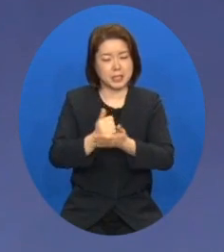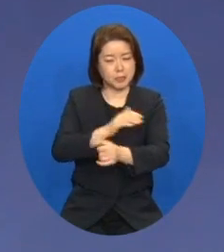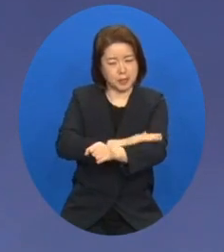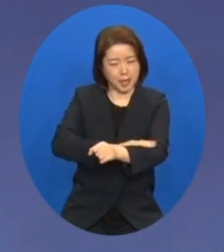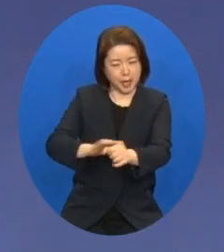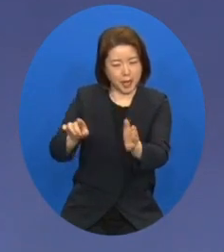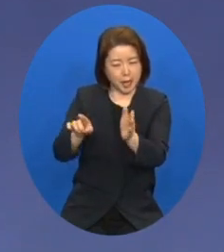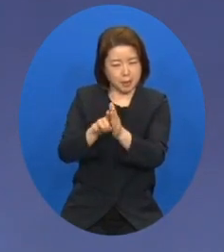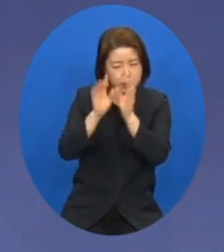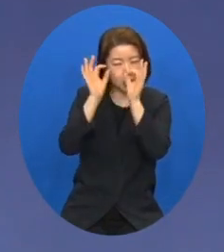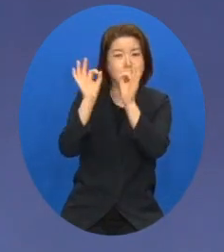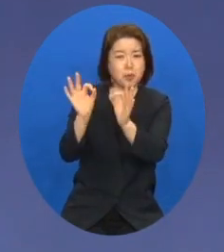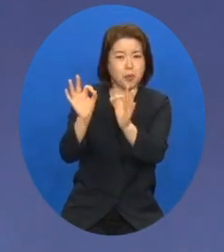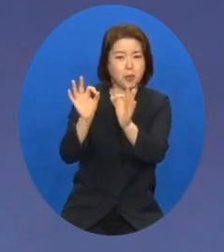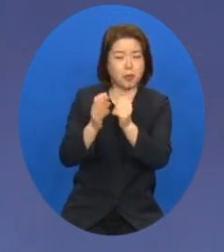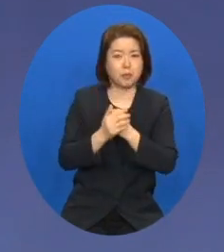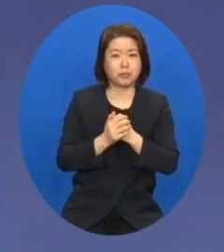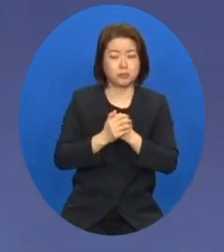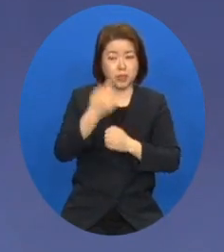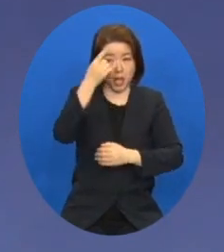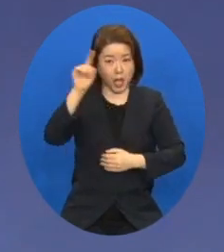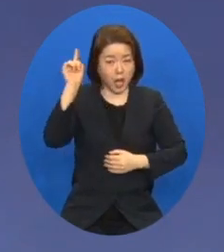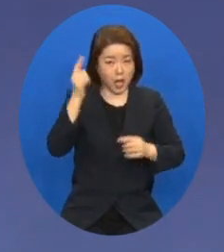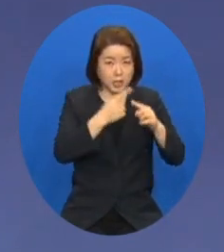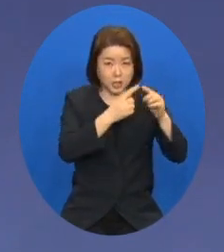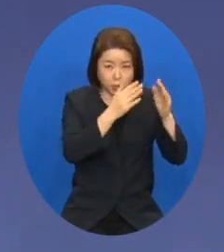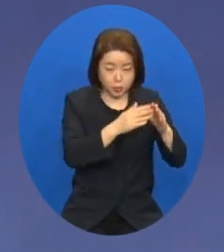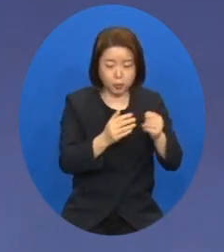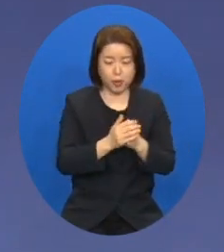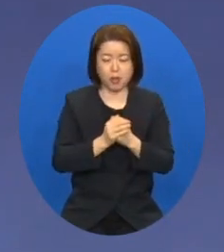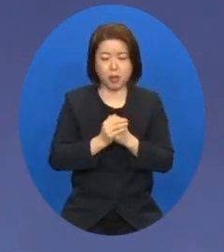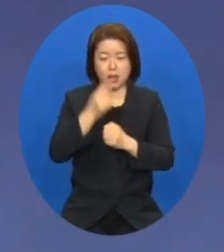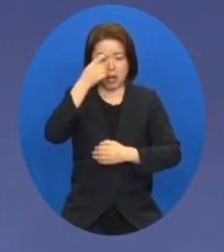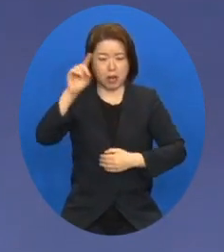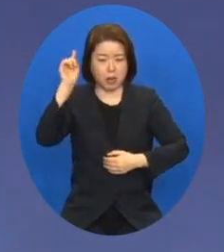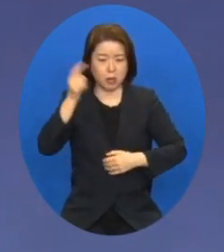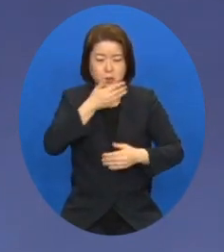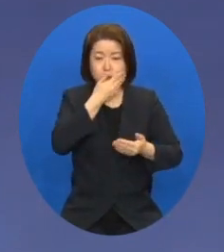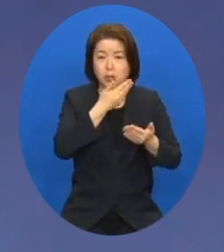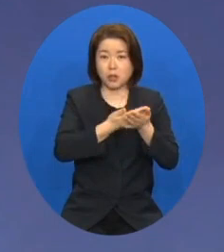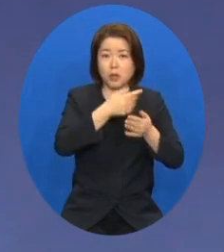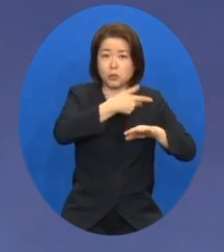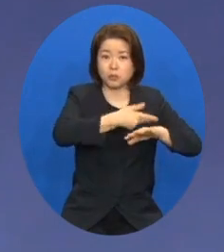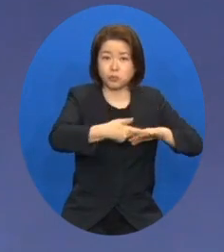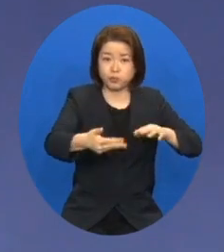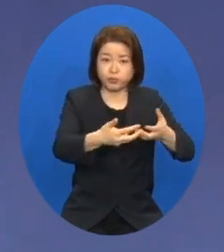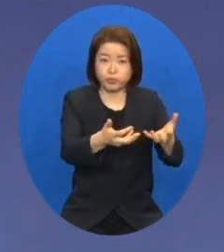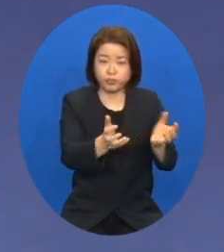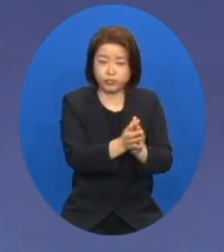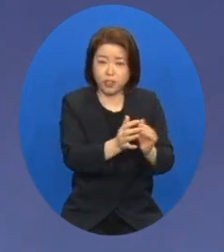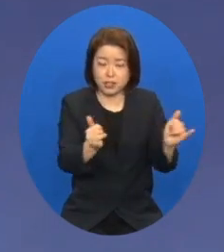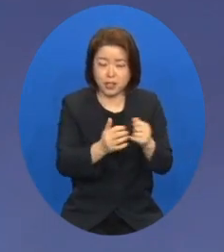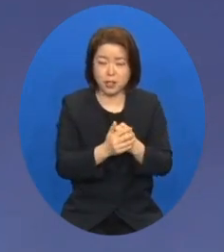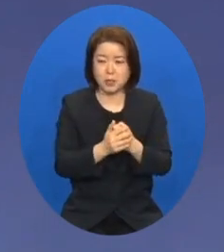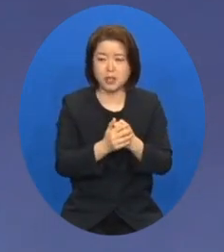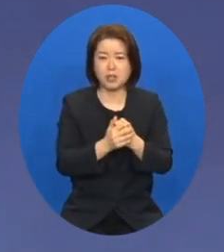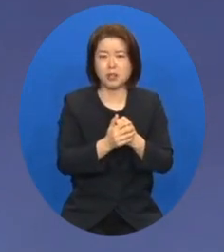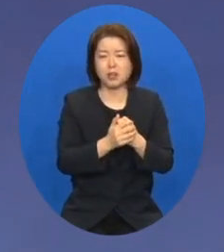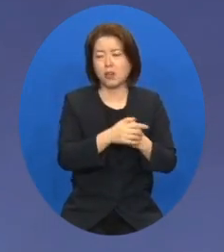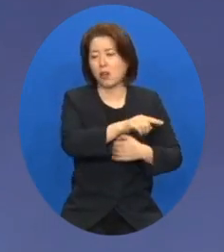보였습니다 그러나 러시아 교회와 러시아 귀족들이 그렇게 어렵고 가난한